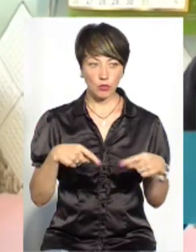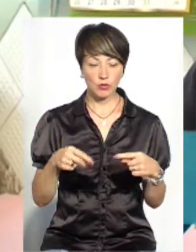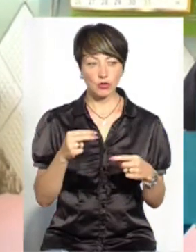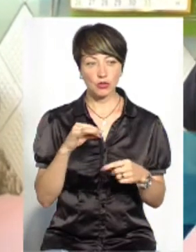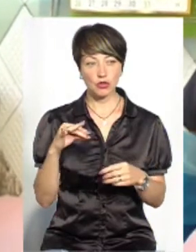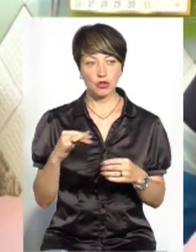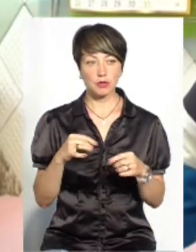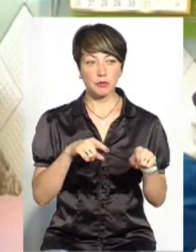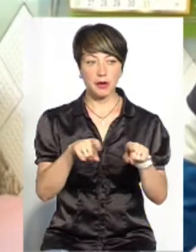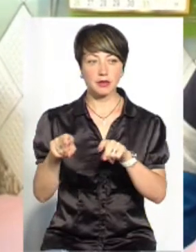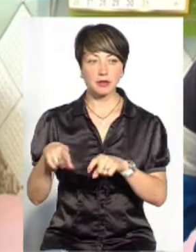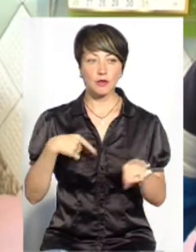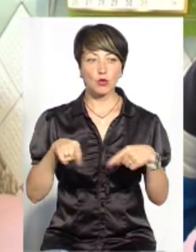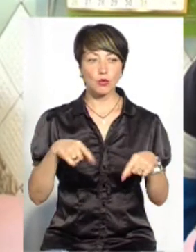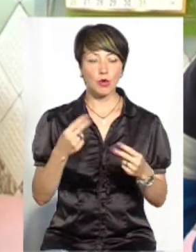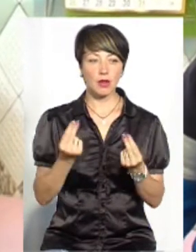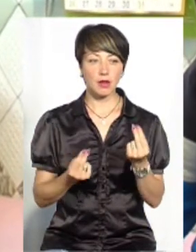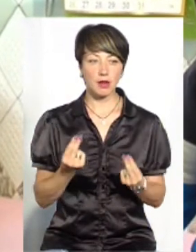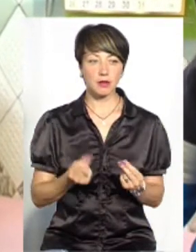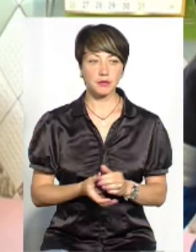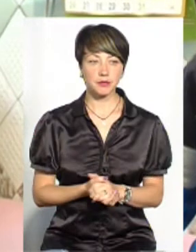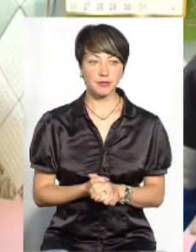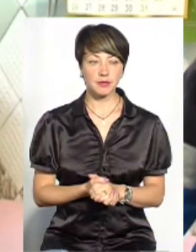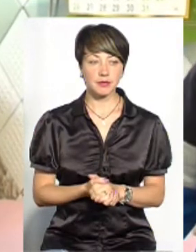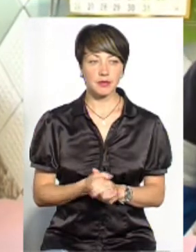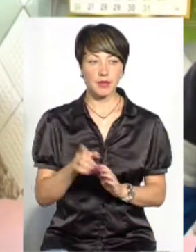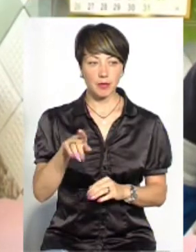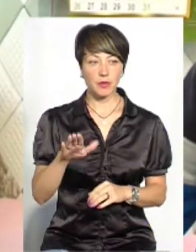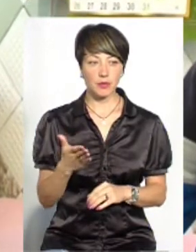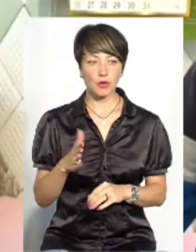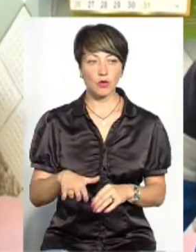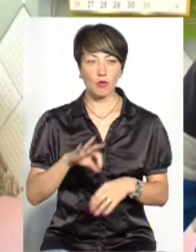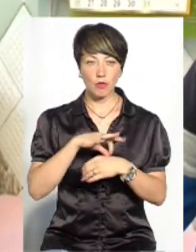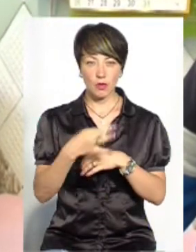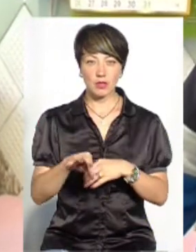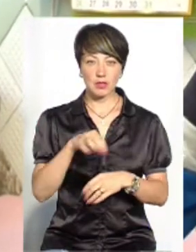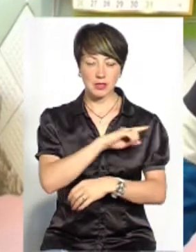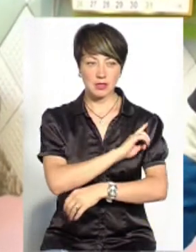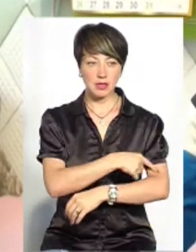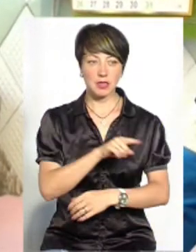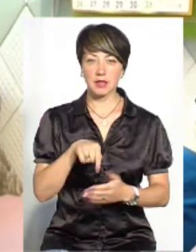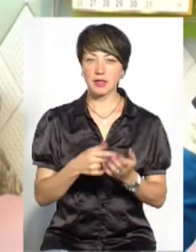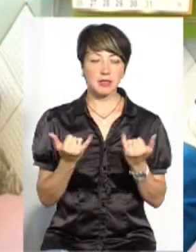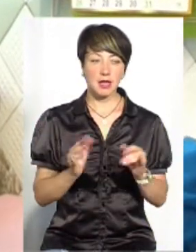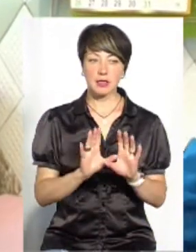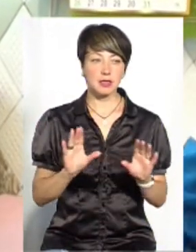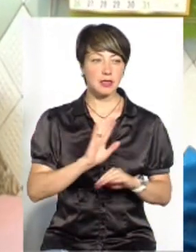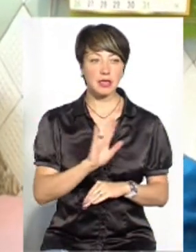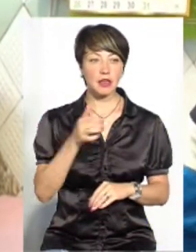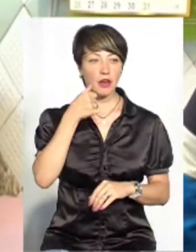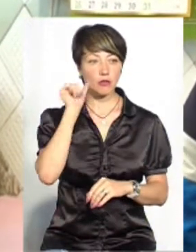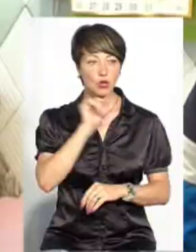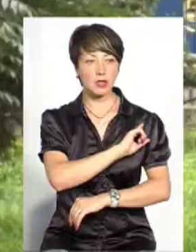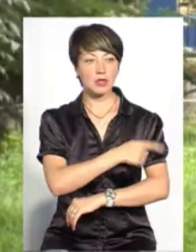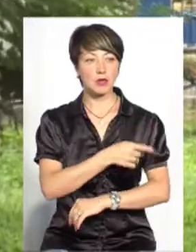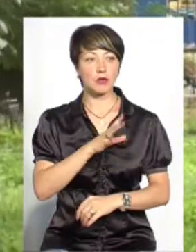просто бігали? Футбол грали. І ти підвернув ногу? Да. Зараз ні, а вчора було